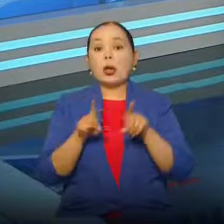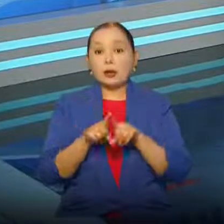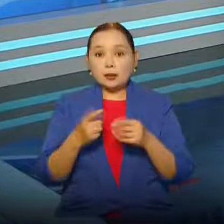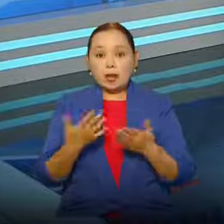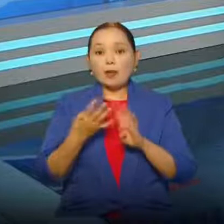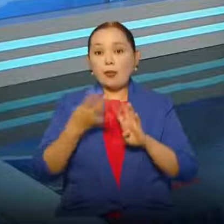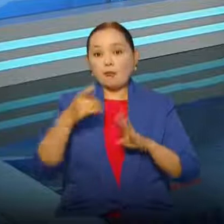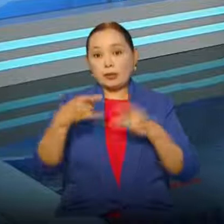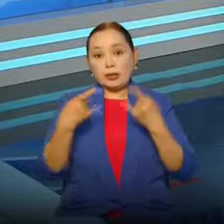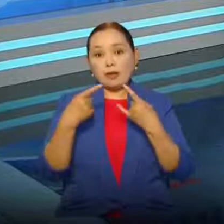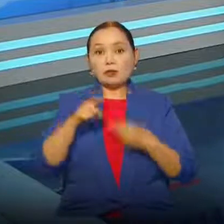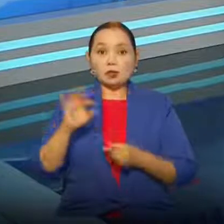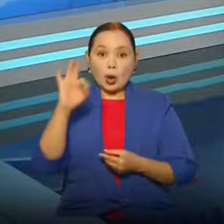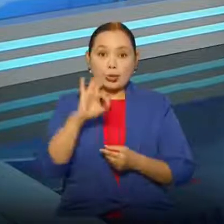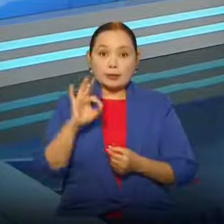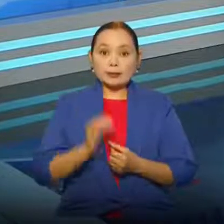Navbatdagi lavhamiz shu haqida.